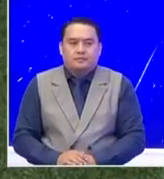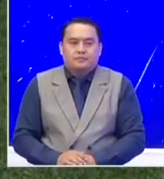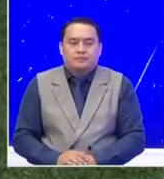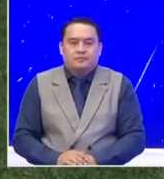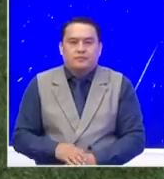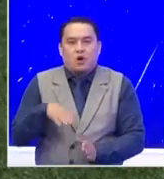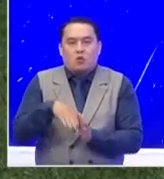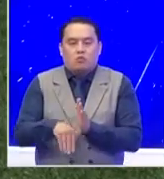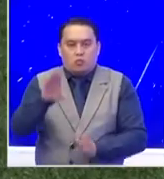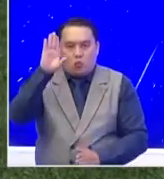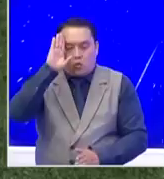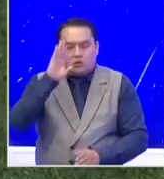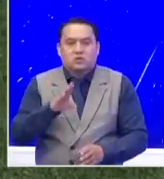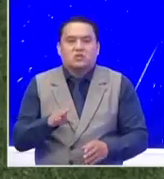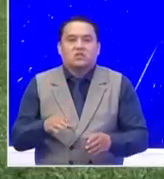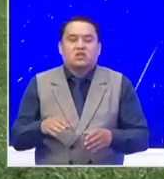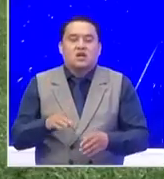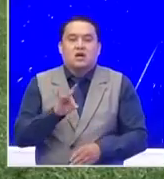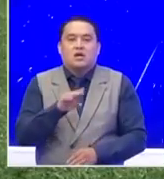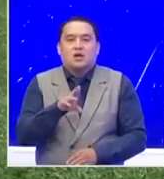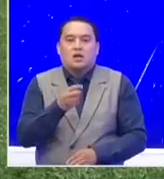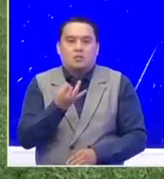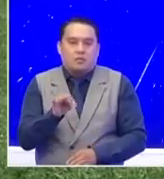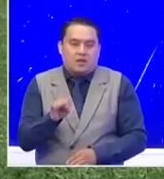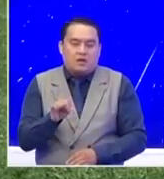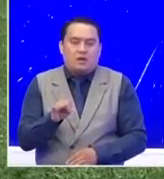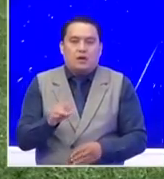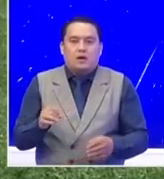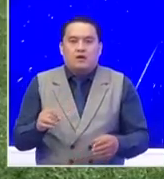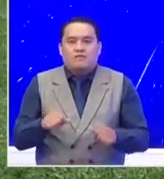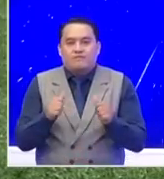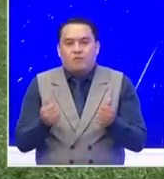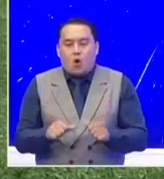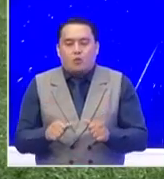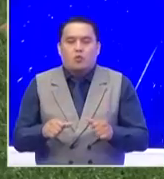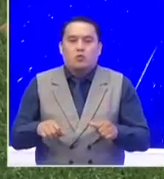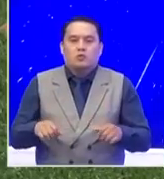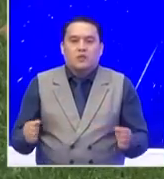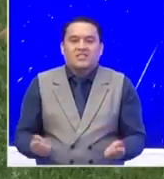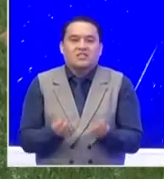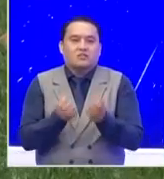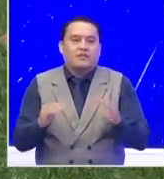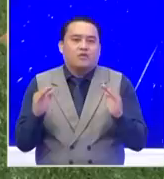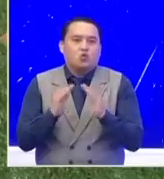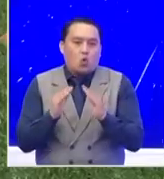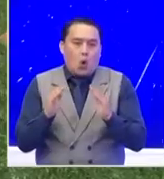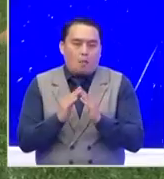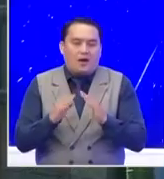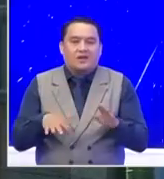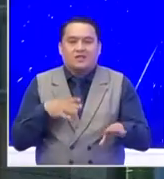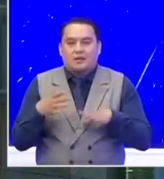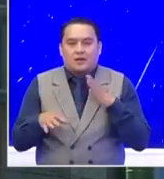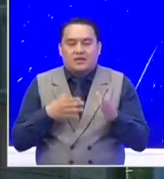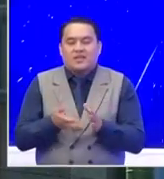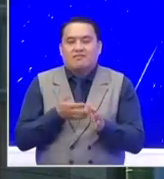Действующий состав мужского регбийного профессионального клуба «Олимп» 2 месяца поддерживал форму в домашних условиях. Естественно, практических занятий не хватало.